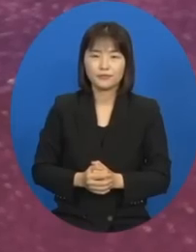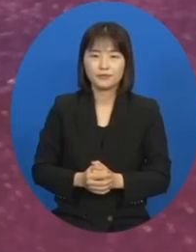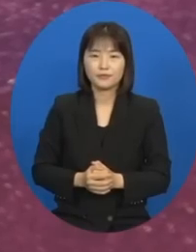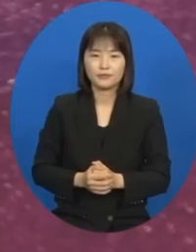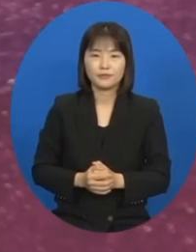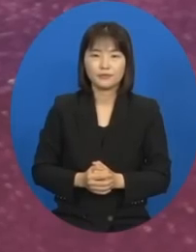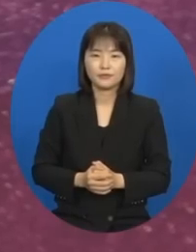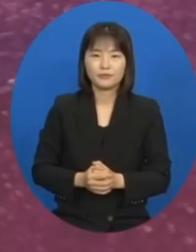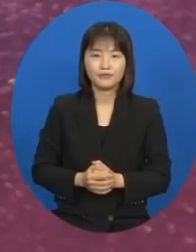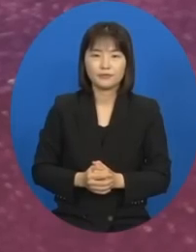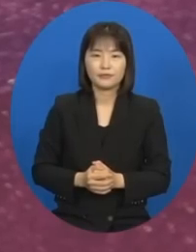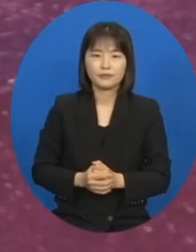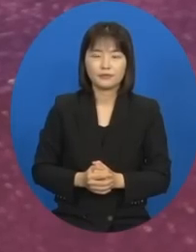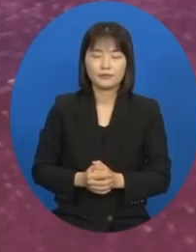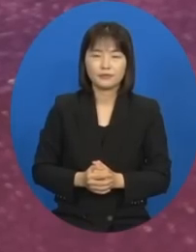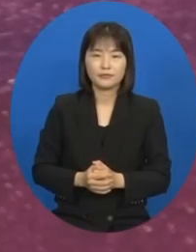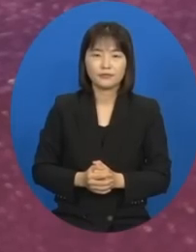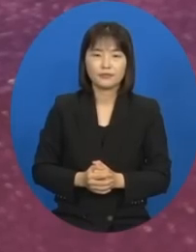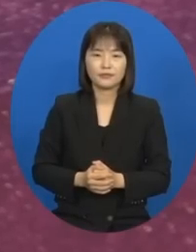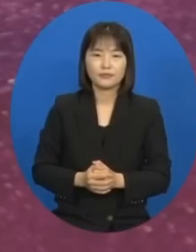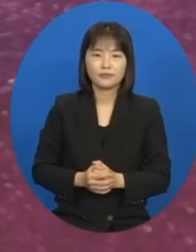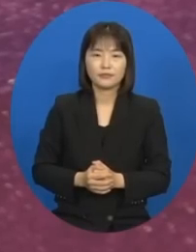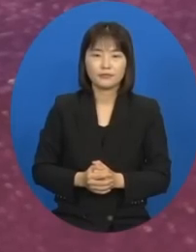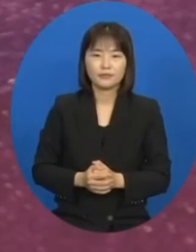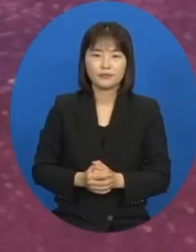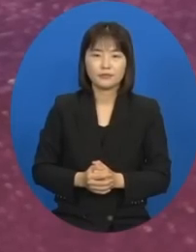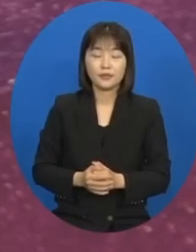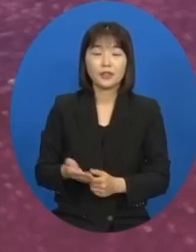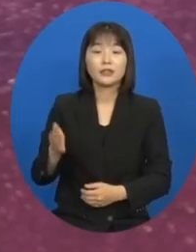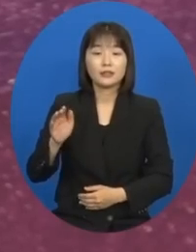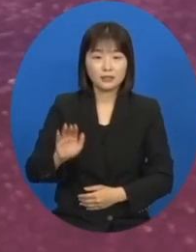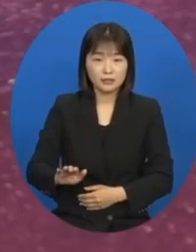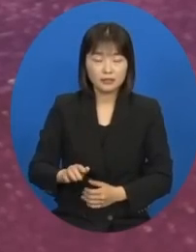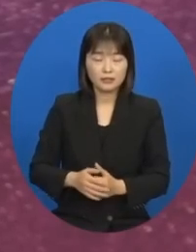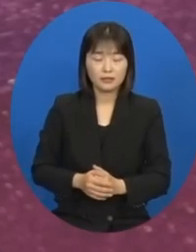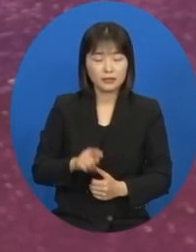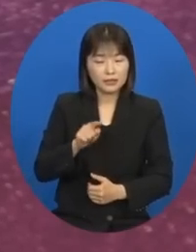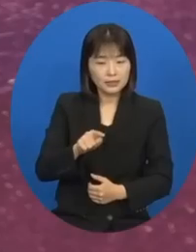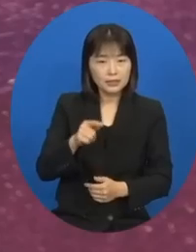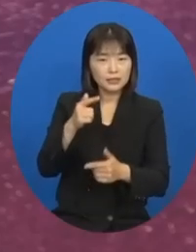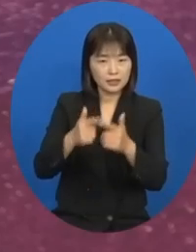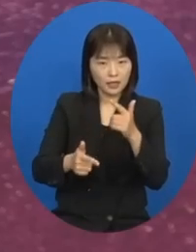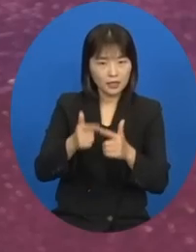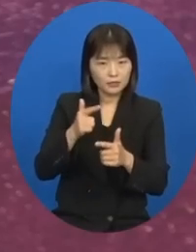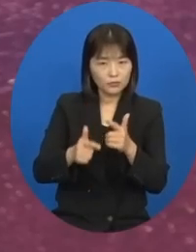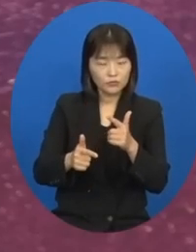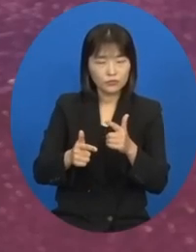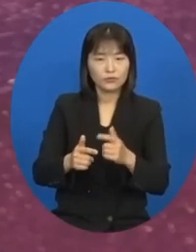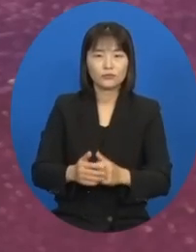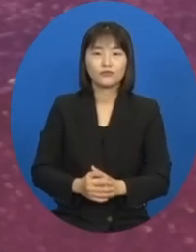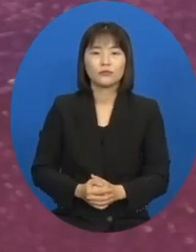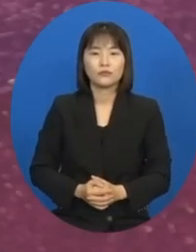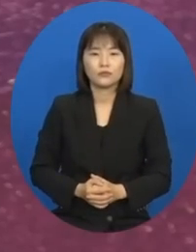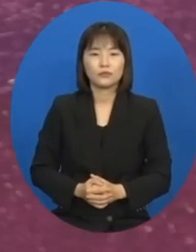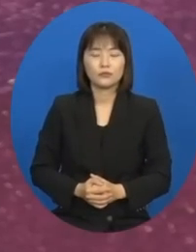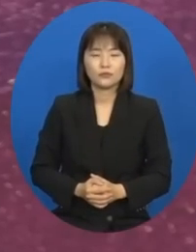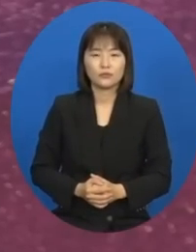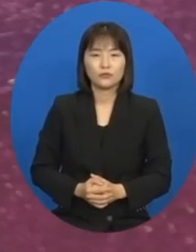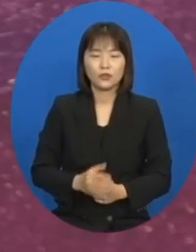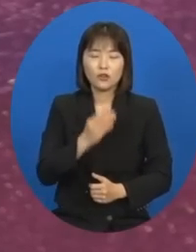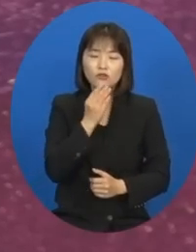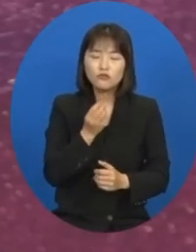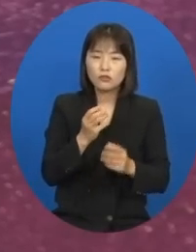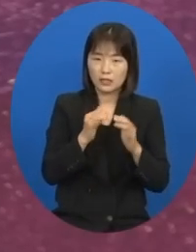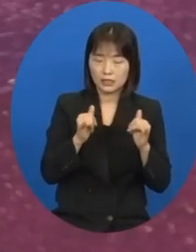나무라고 번역하고 있어요 그런데이 올리브 나무는요 유대인들이 지금도